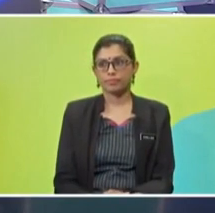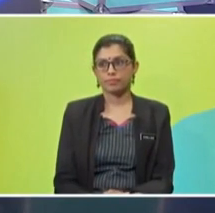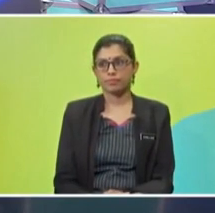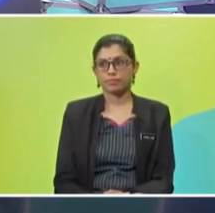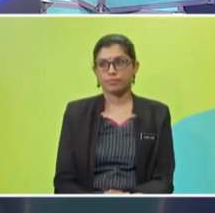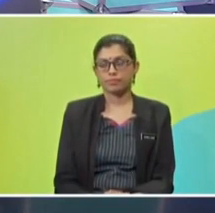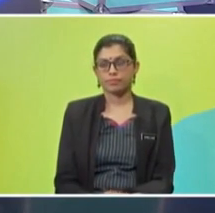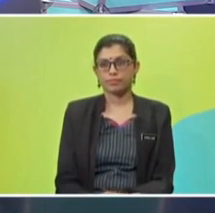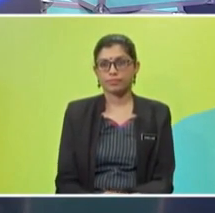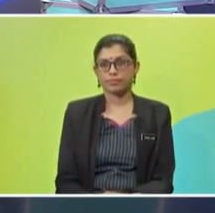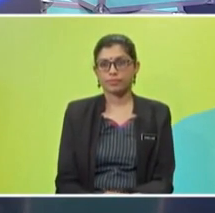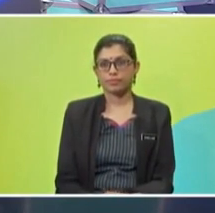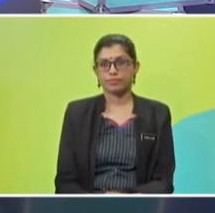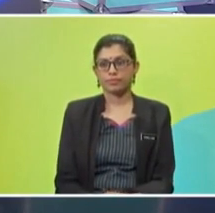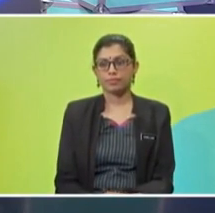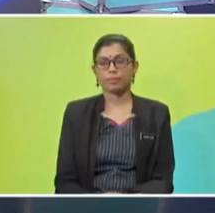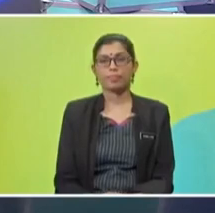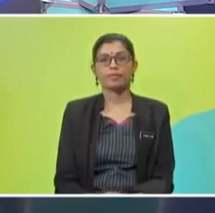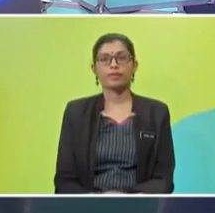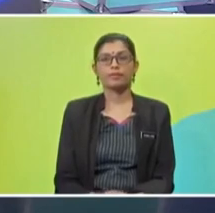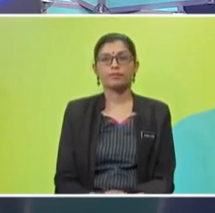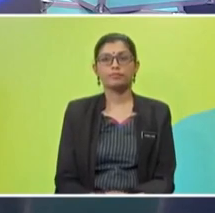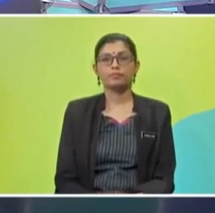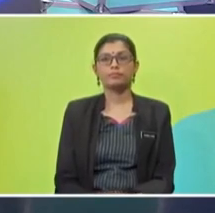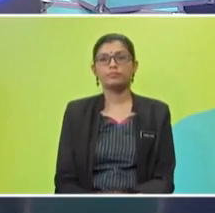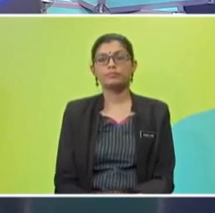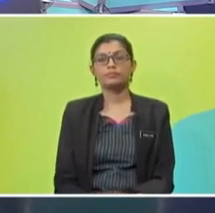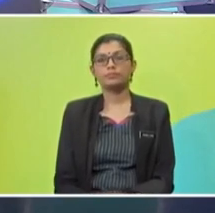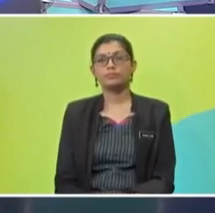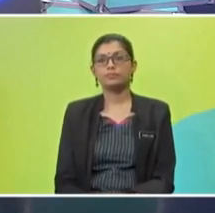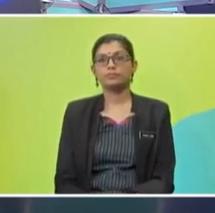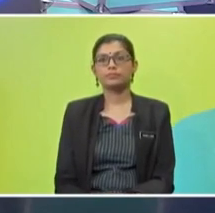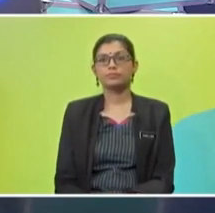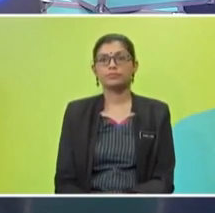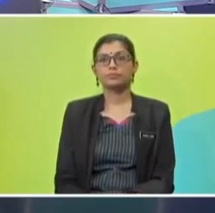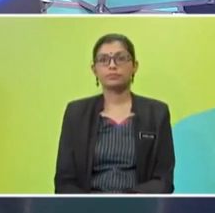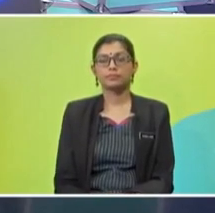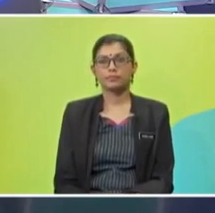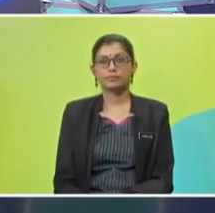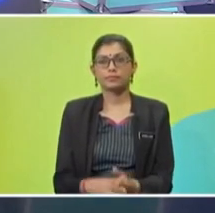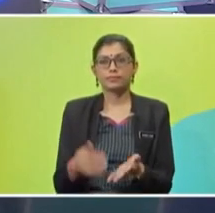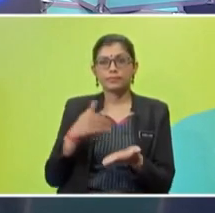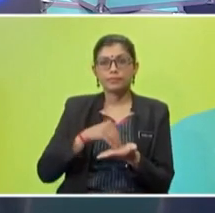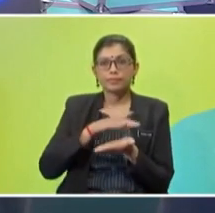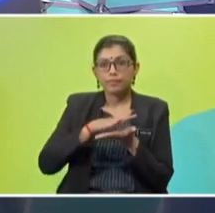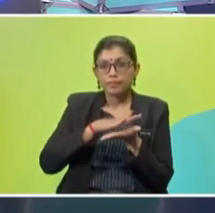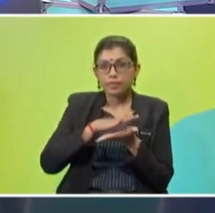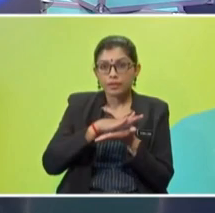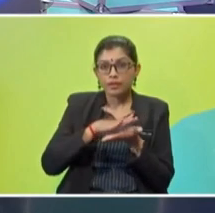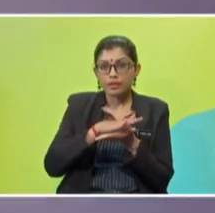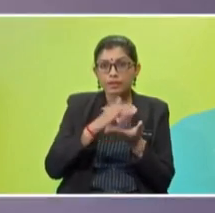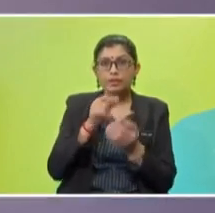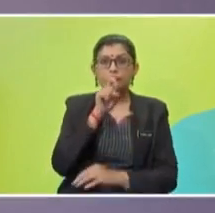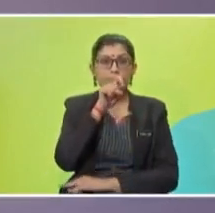cantumkan Oke Ivan Awi lagi baik oke ini untuk paruh ayam